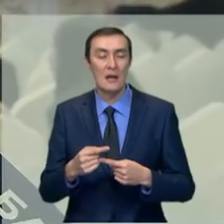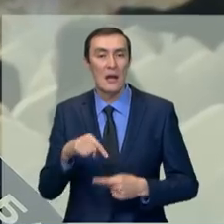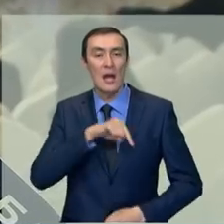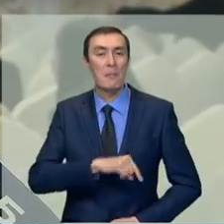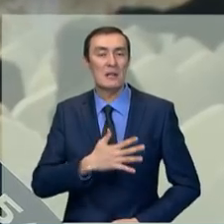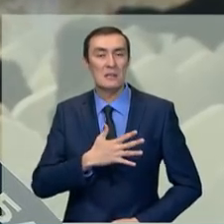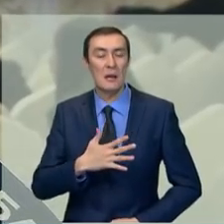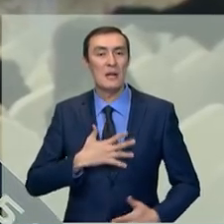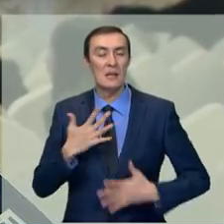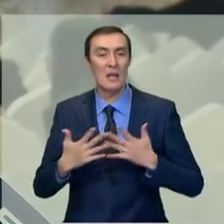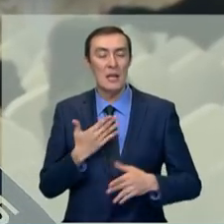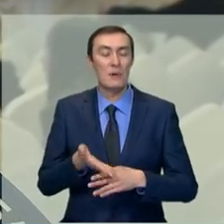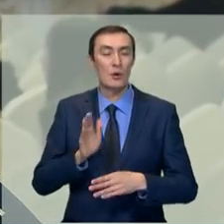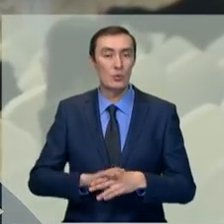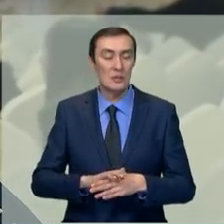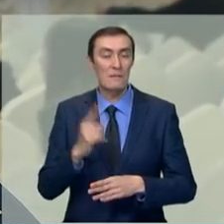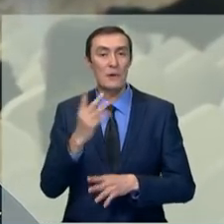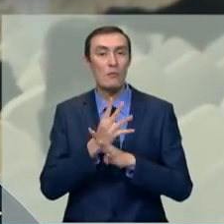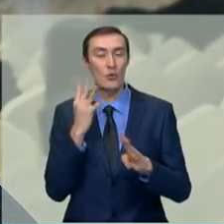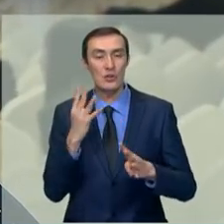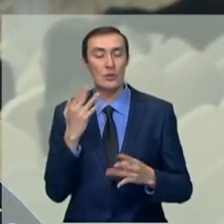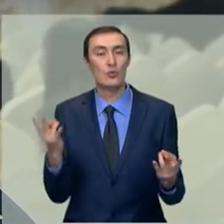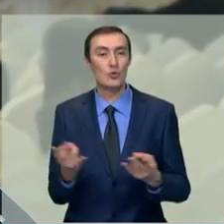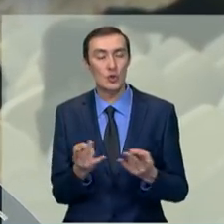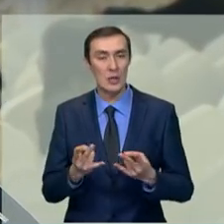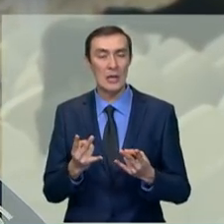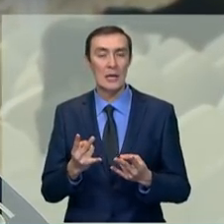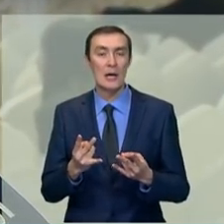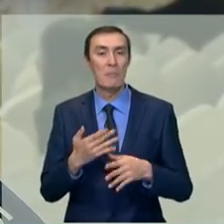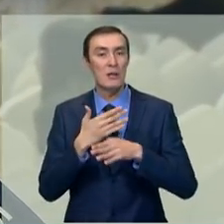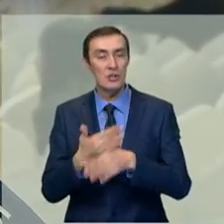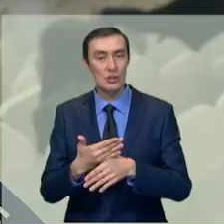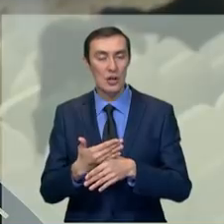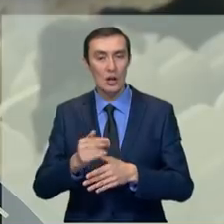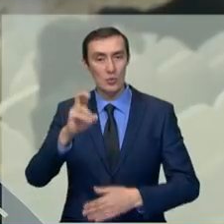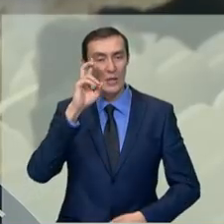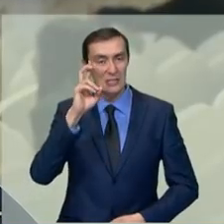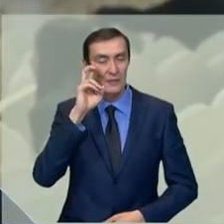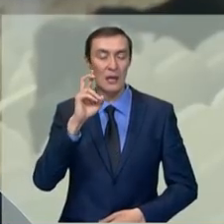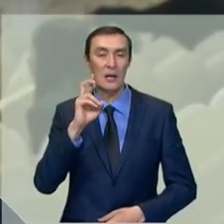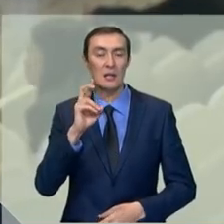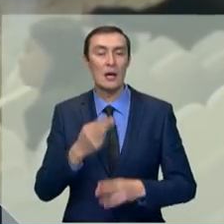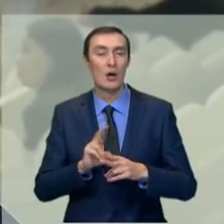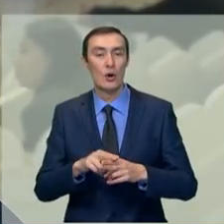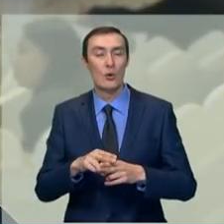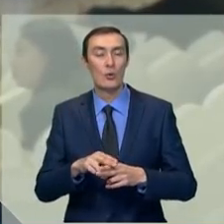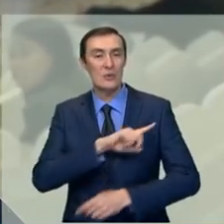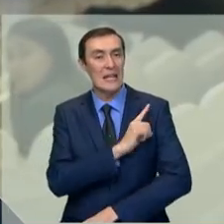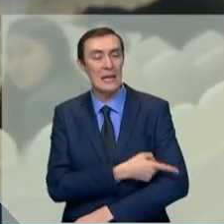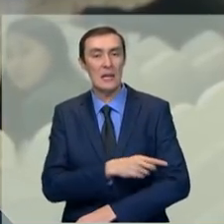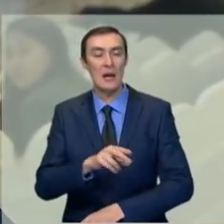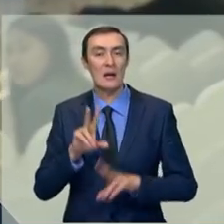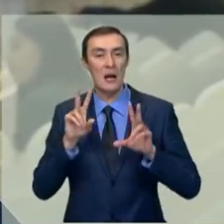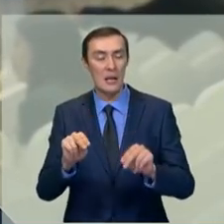психоэмоциональные перегрузки, поэтому в первую очередь важны и нужны поддержка государственная в виде усиления